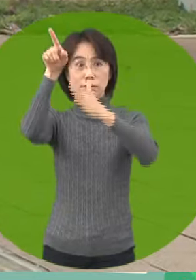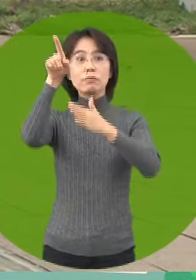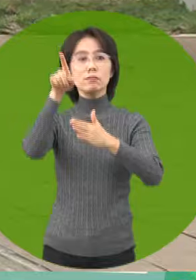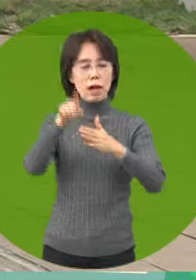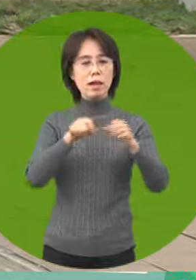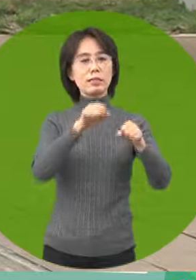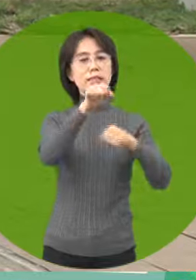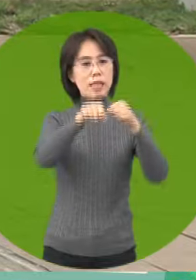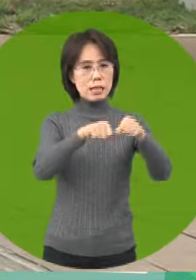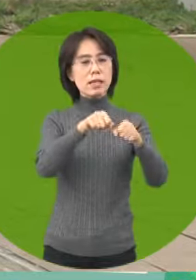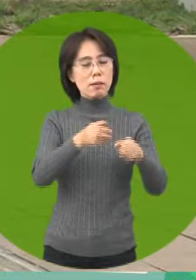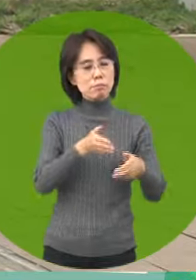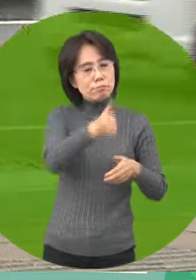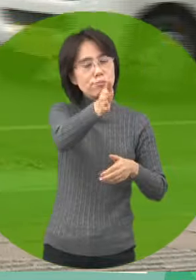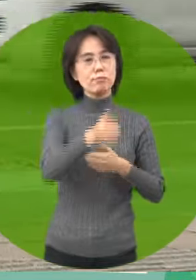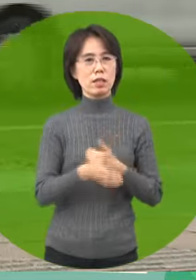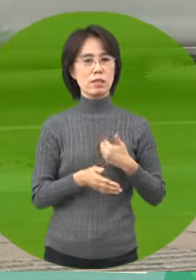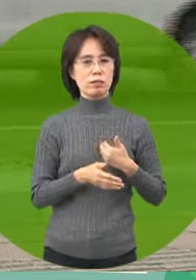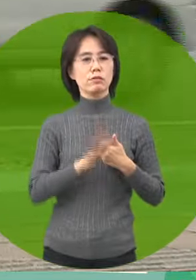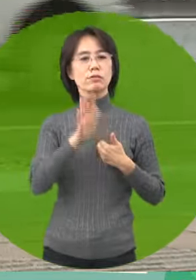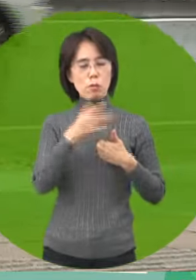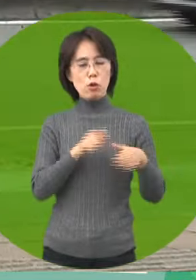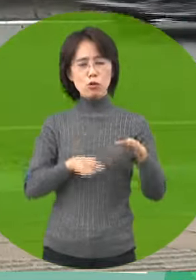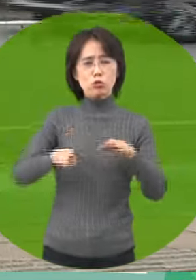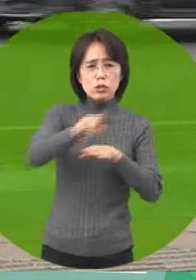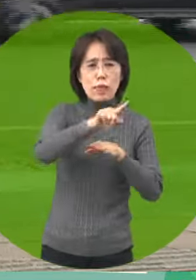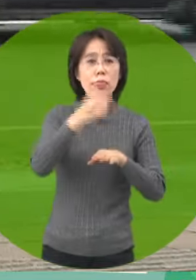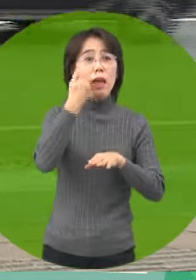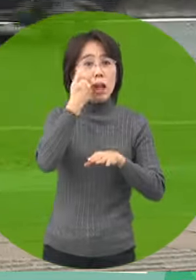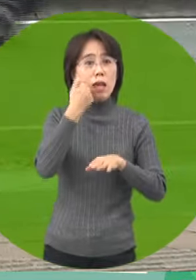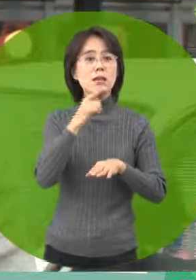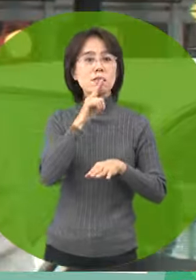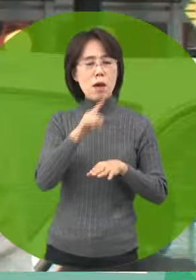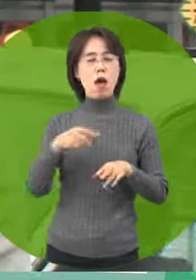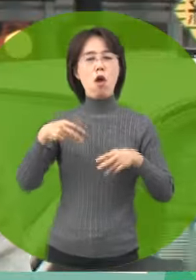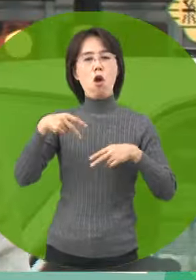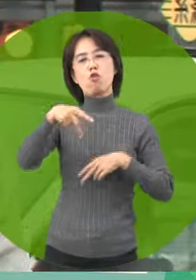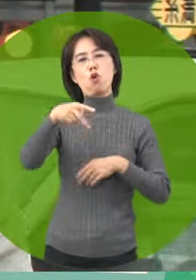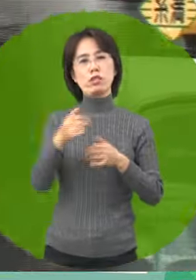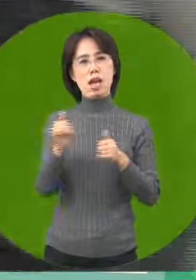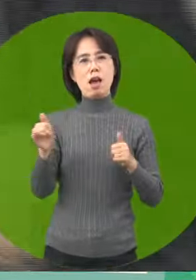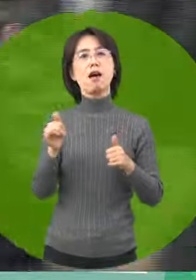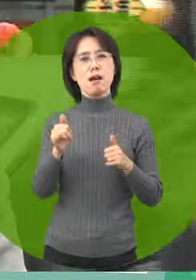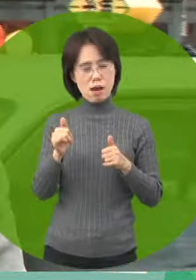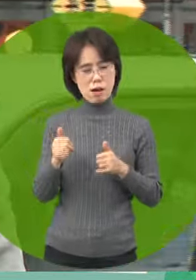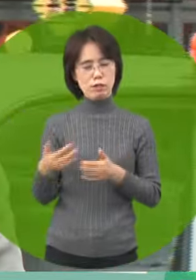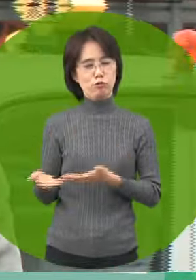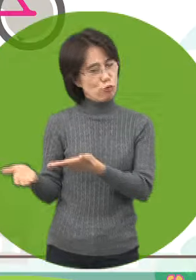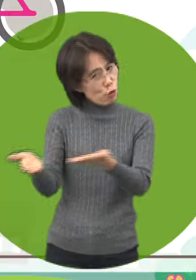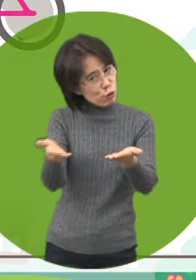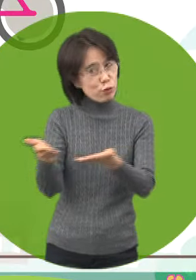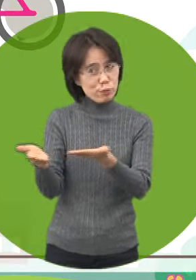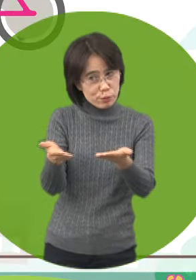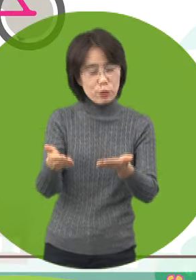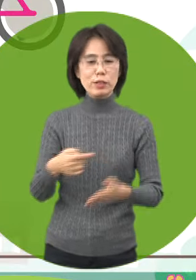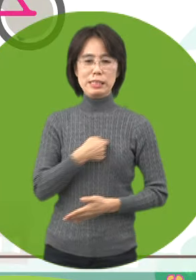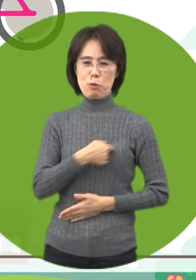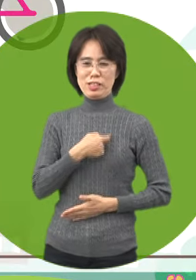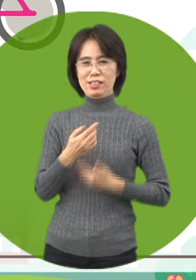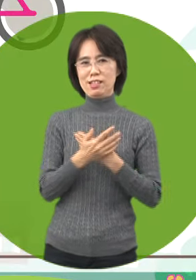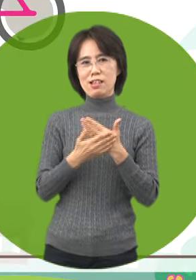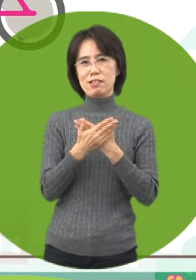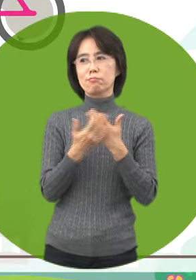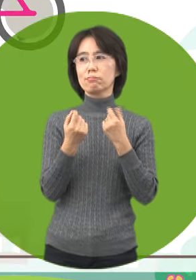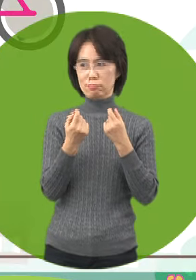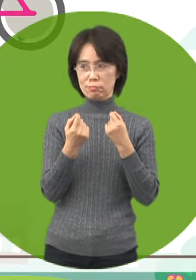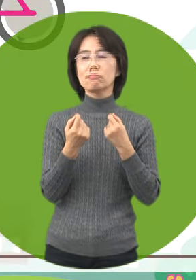行者を優先し、車道寄りをゆっくり通行しましょう。 譲り合いが大切ですね。 もちろん飲酒運転